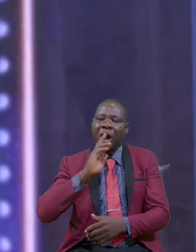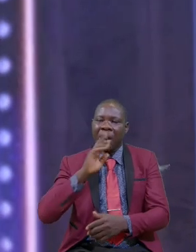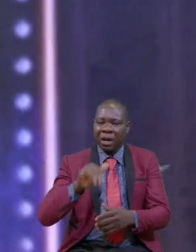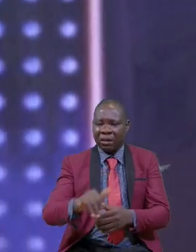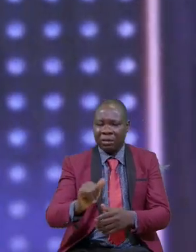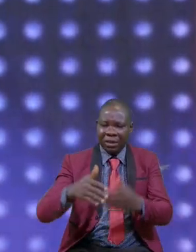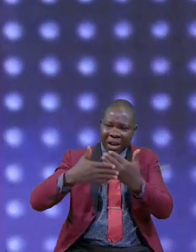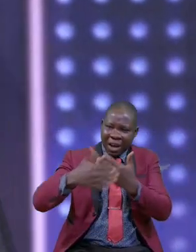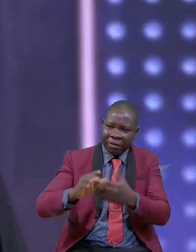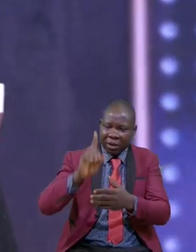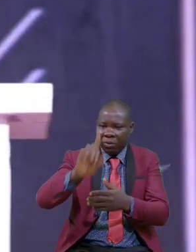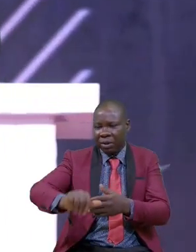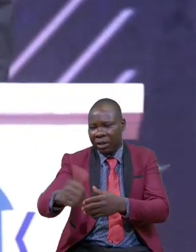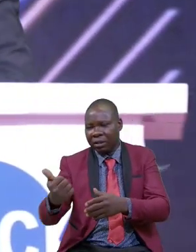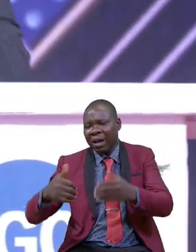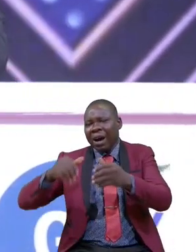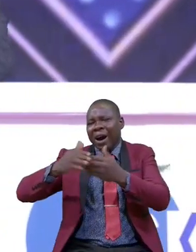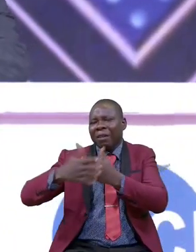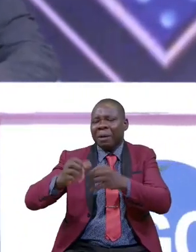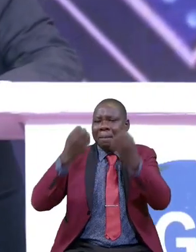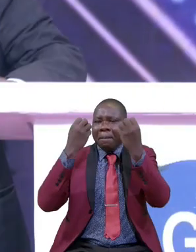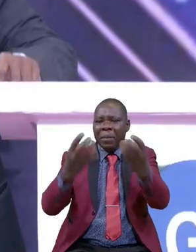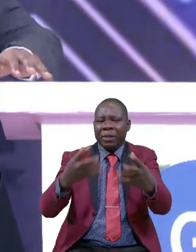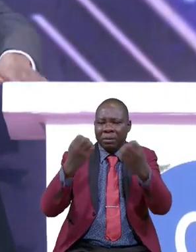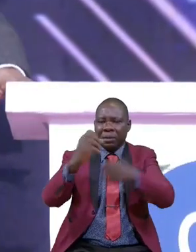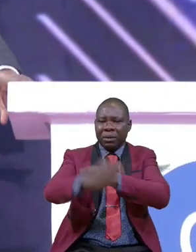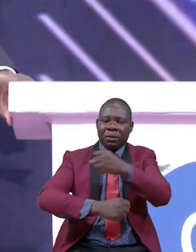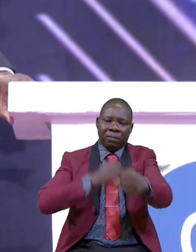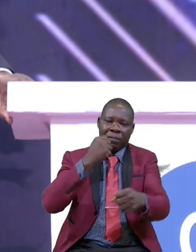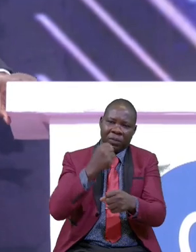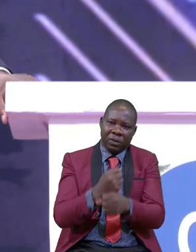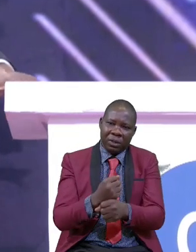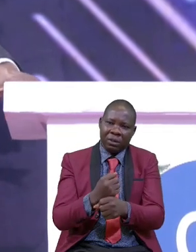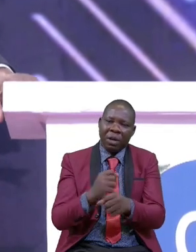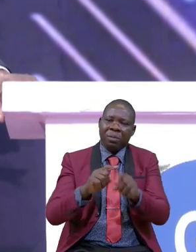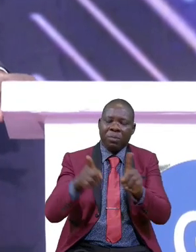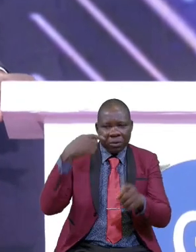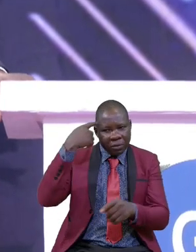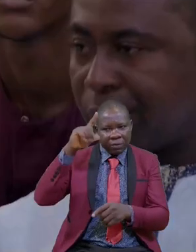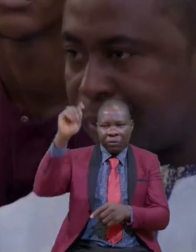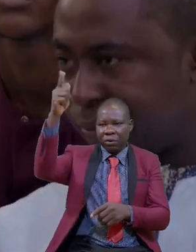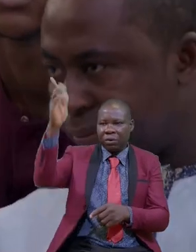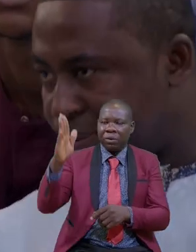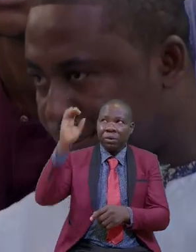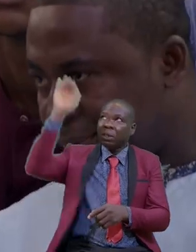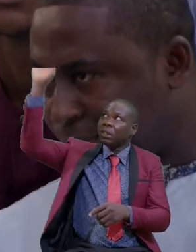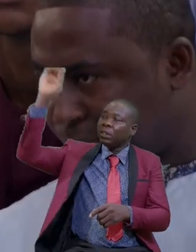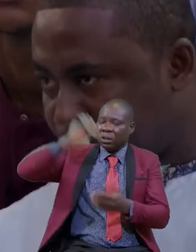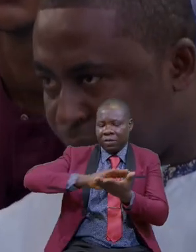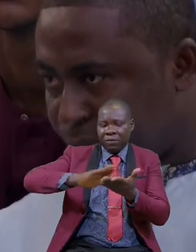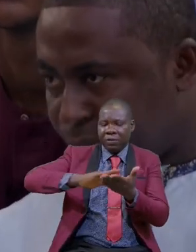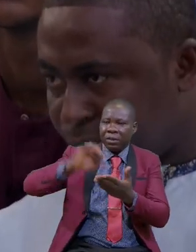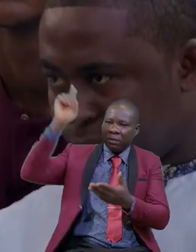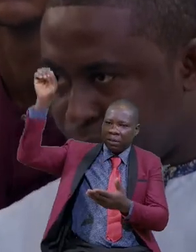ces siècles, mais dans le God, cas de Dieu, forgives, il pardonne, il pardonne. Gloire à Dieu. When he forgives et quand il